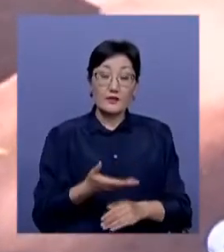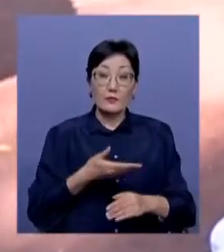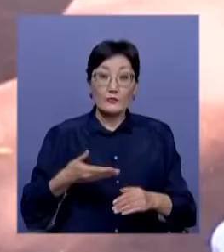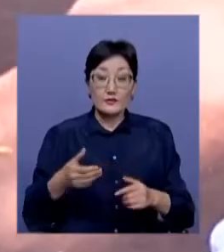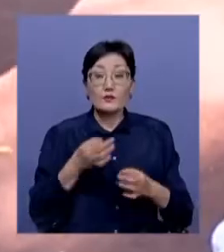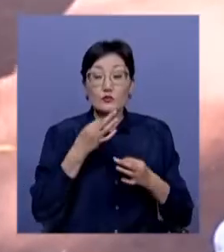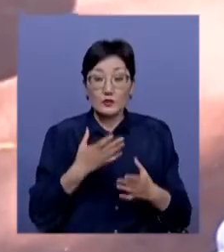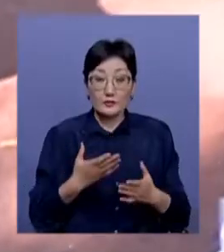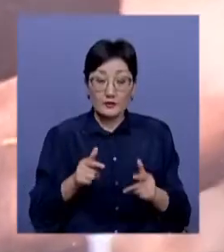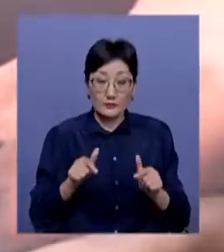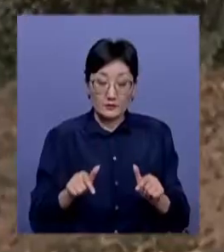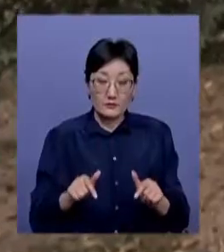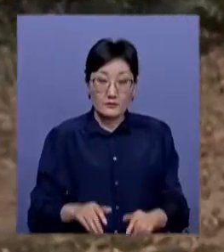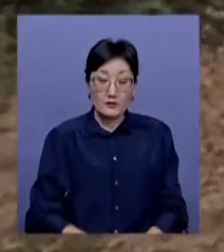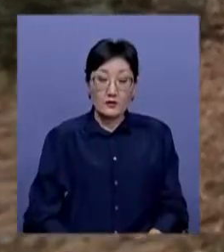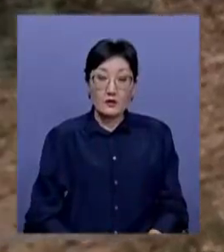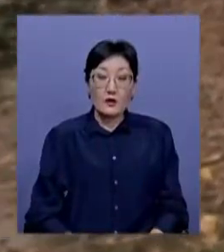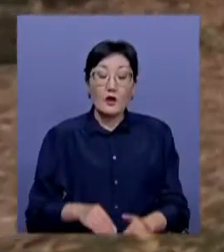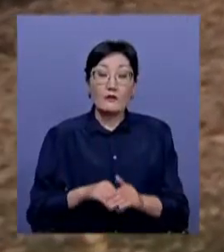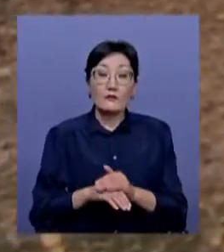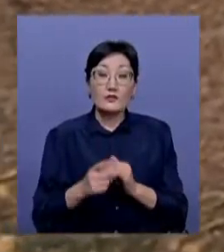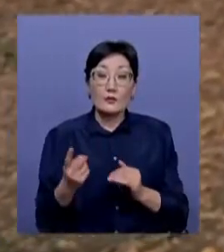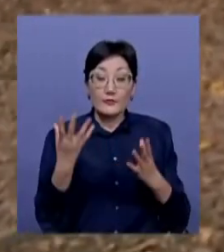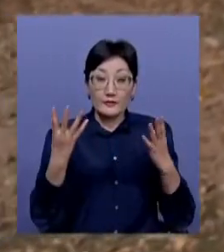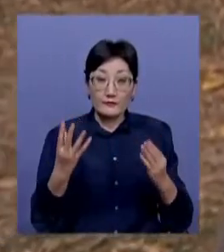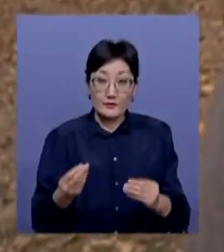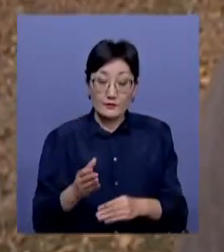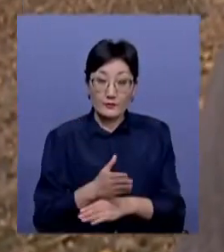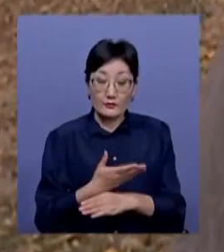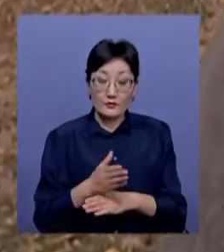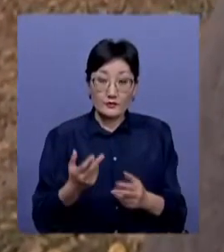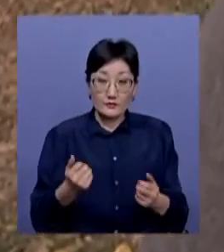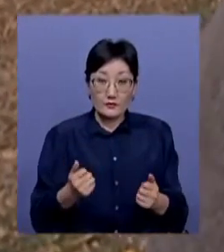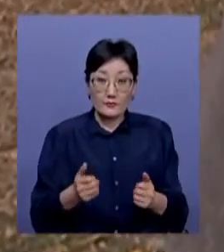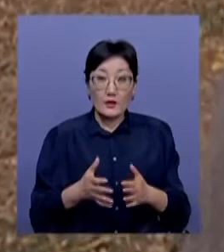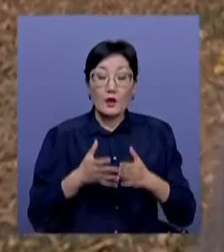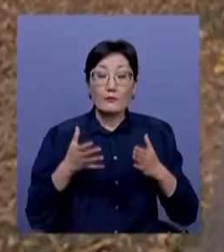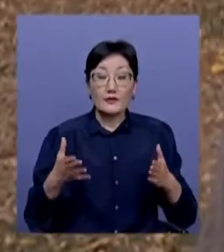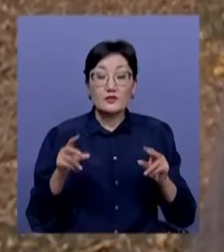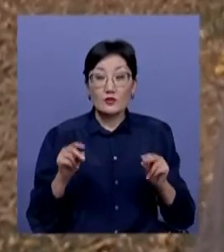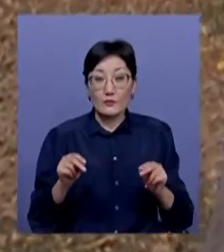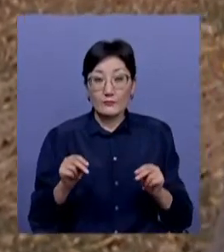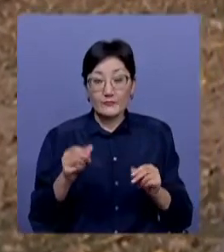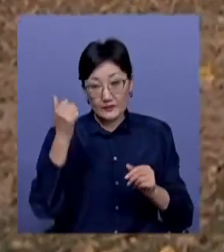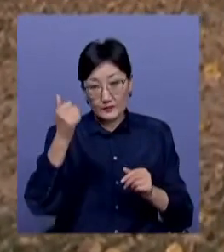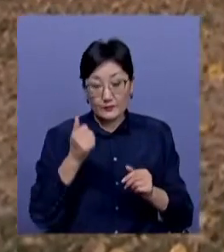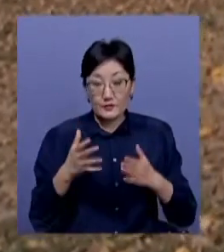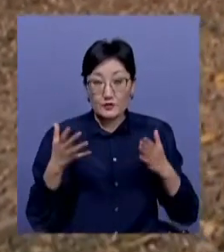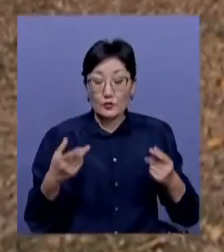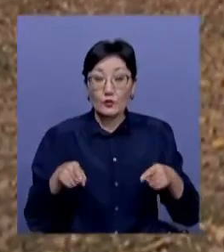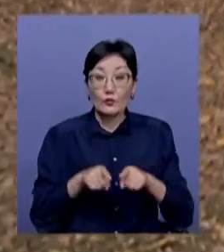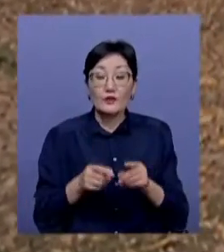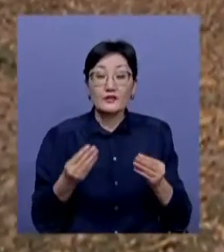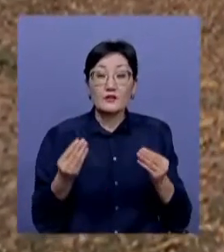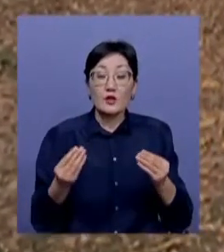ұнайды. Мына жер. Вышли первый день погулять, да? Нет, большое, правда, спасибо огромное за такую красоту, потому